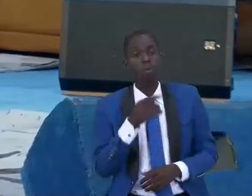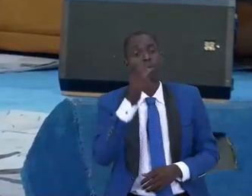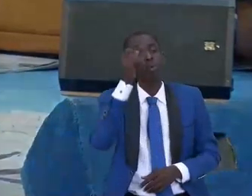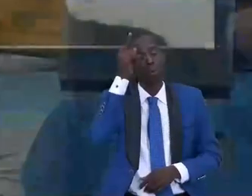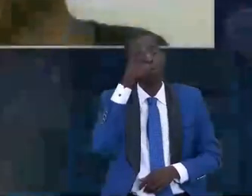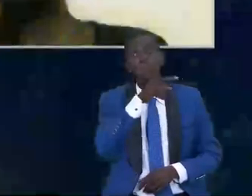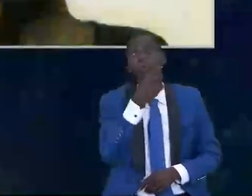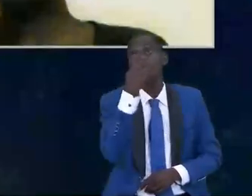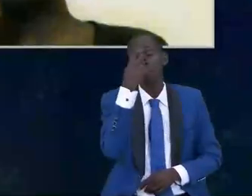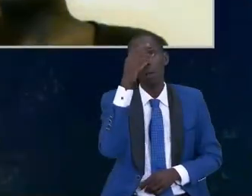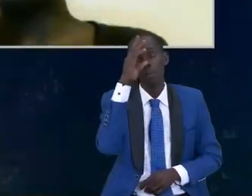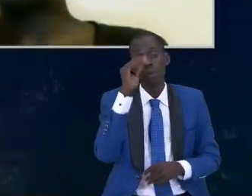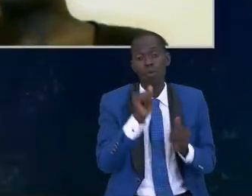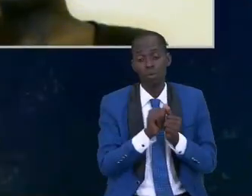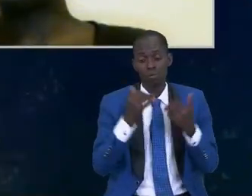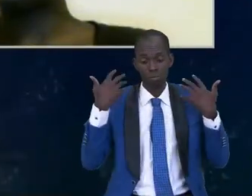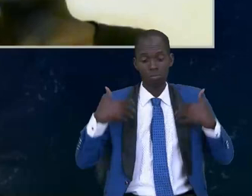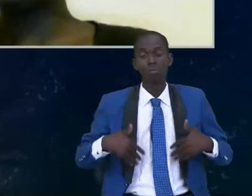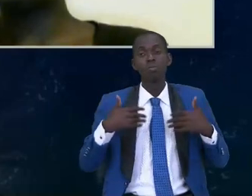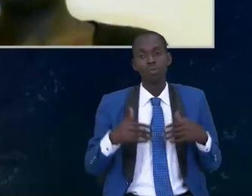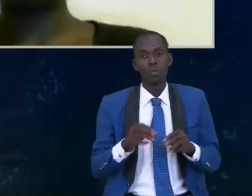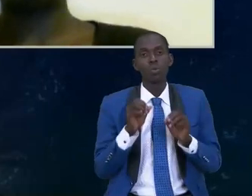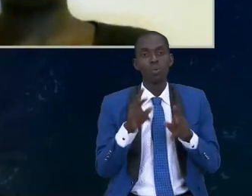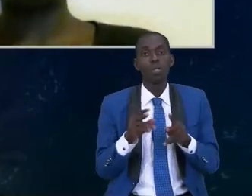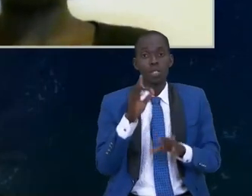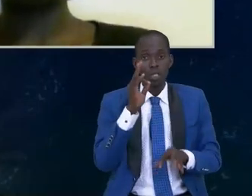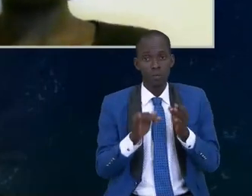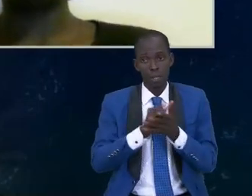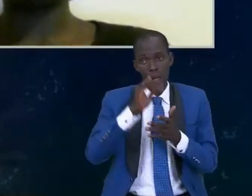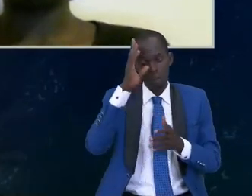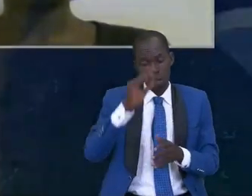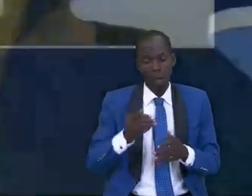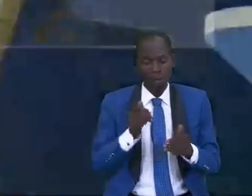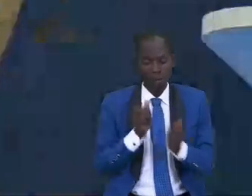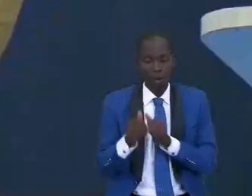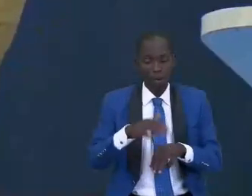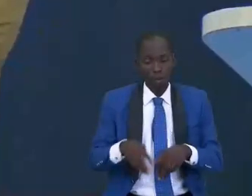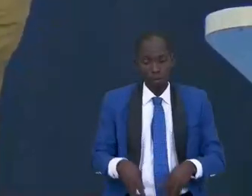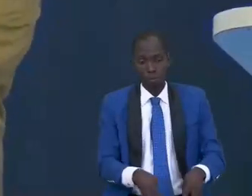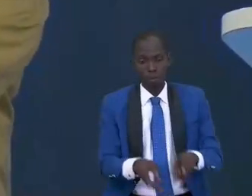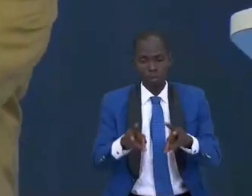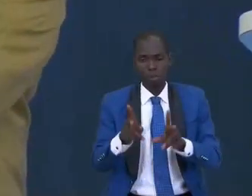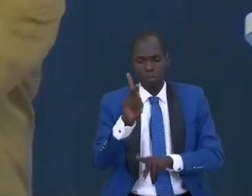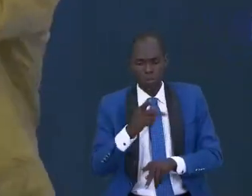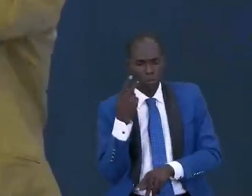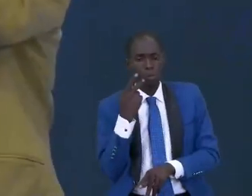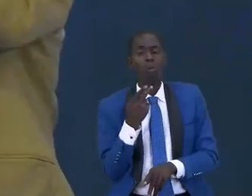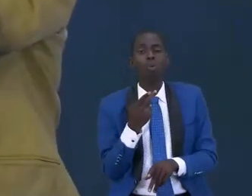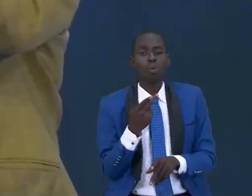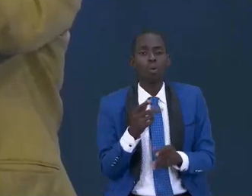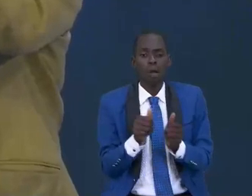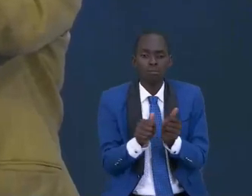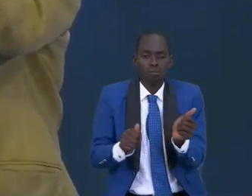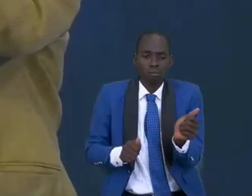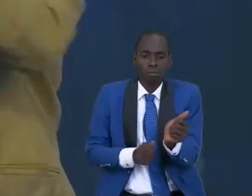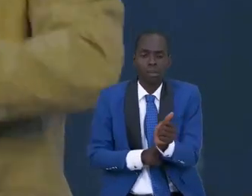gens les regardent, ils sachent que oui, voici un aveugle